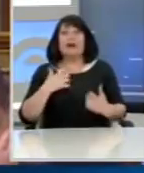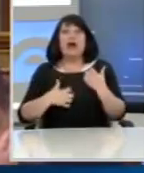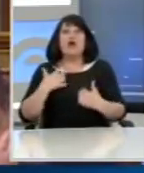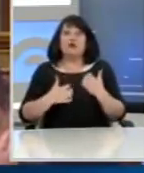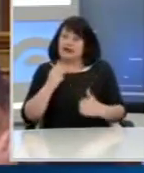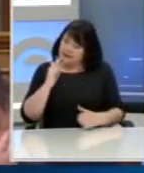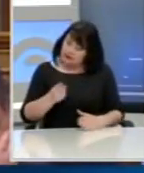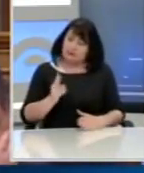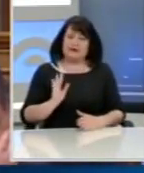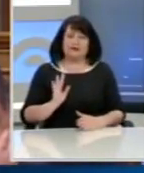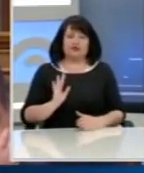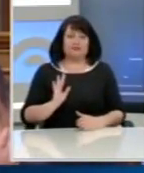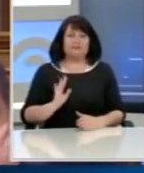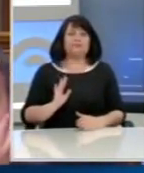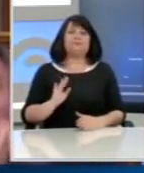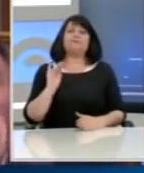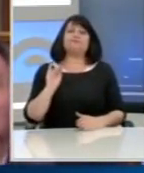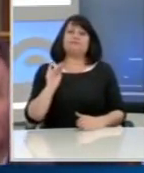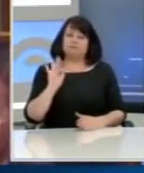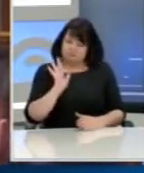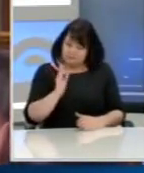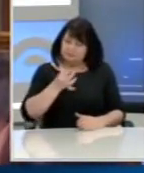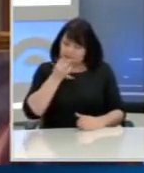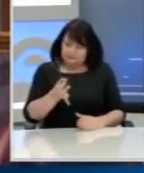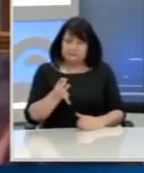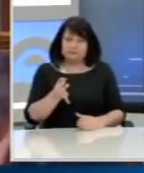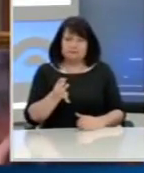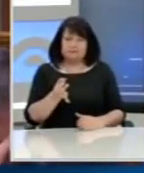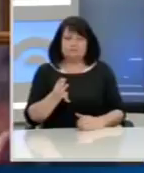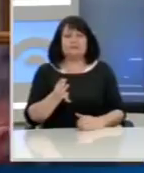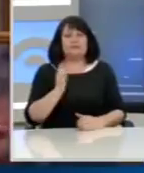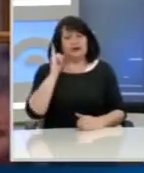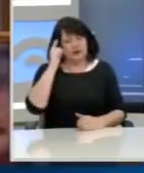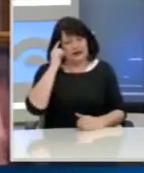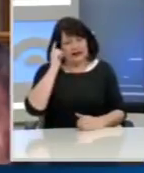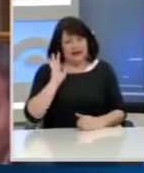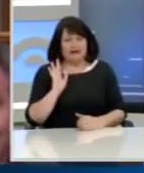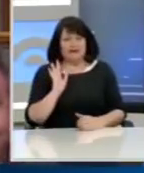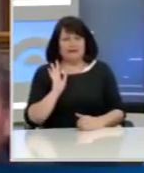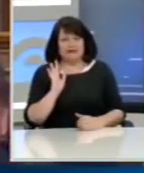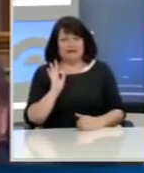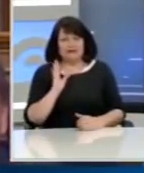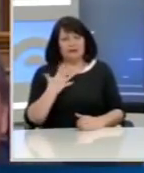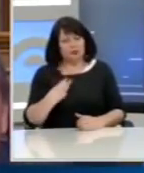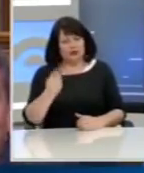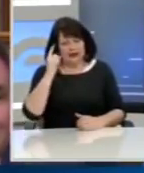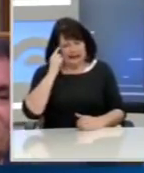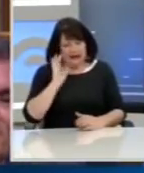του. Λοιπόν, κύριε Μητσοτάκη, ακούστε το για να το έχετε μια και καλή, να το κατανοήσετε μια και